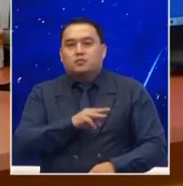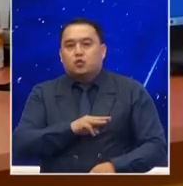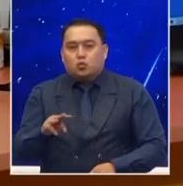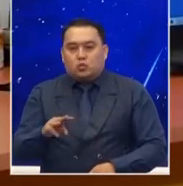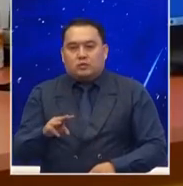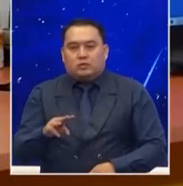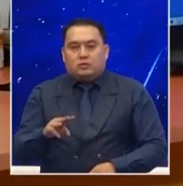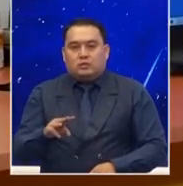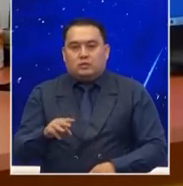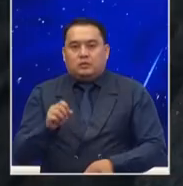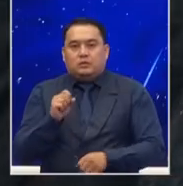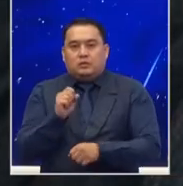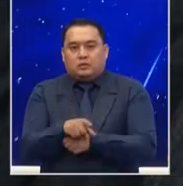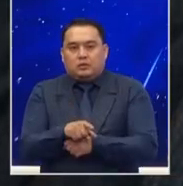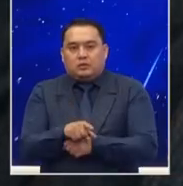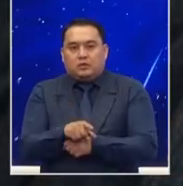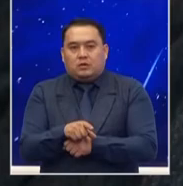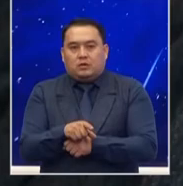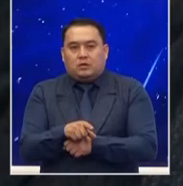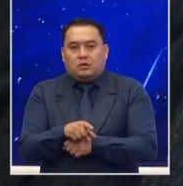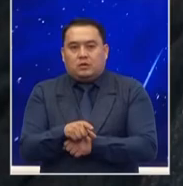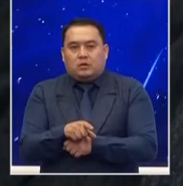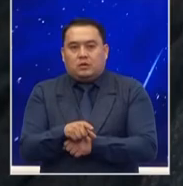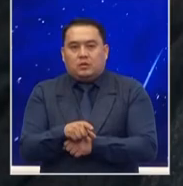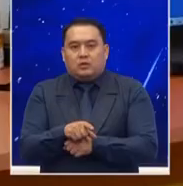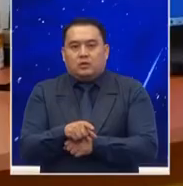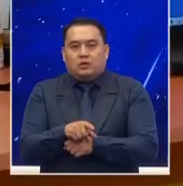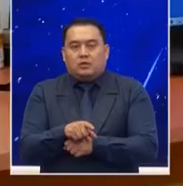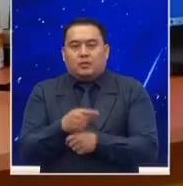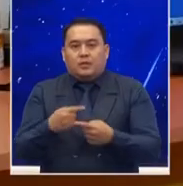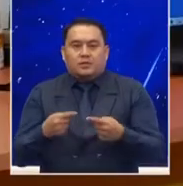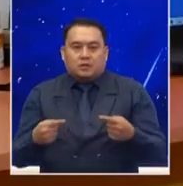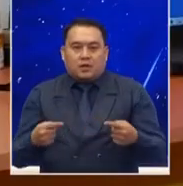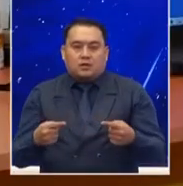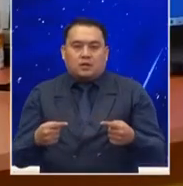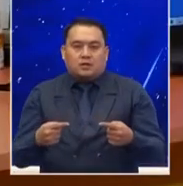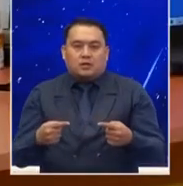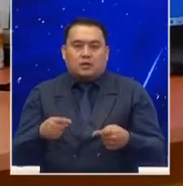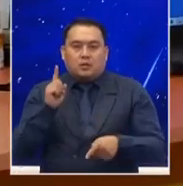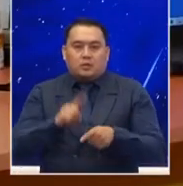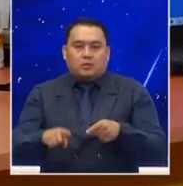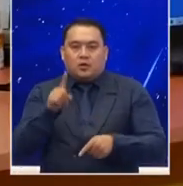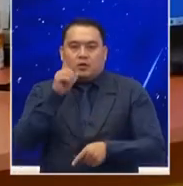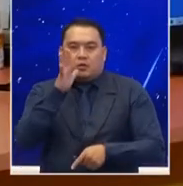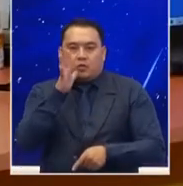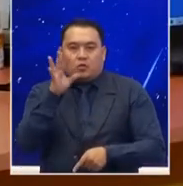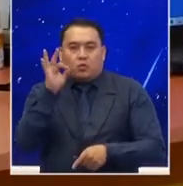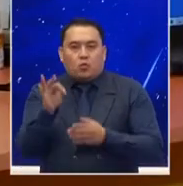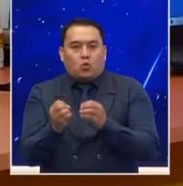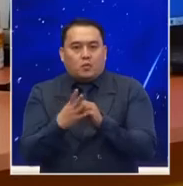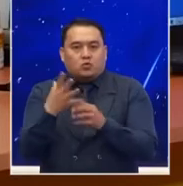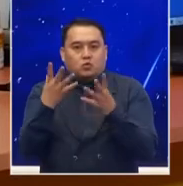керек саған заявка тастау үшін. Сосын олар керек заттарды 10 күн ішінде, 10-15 күн ішінде